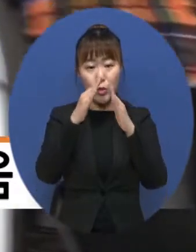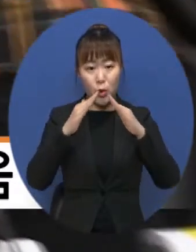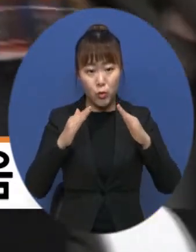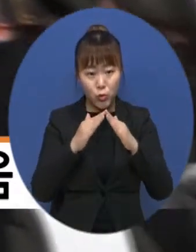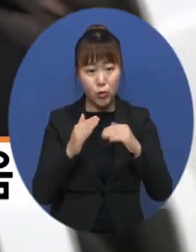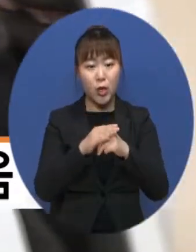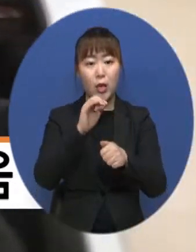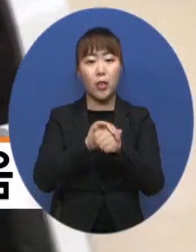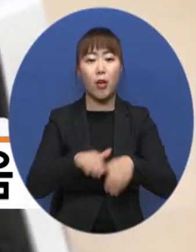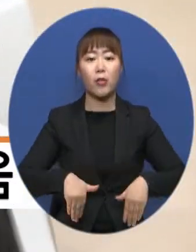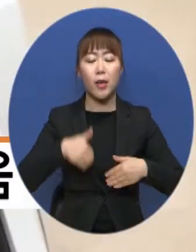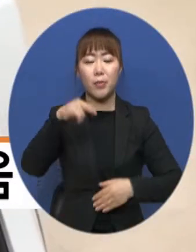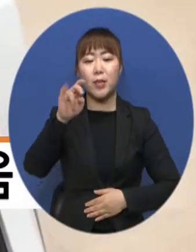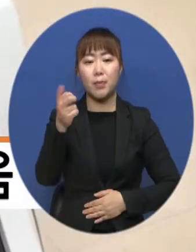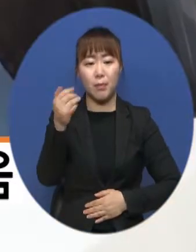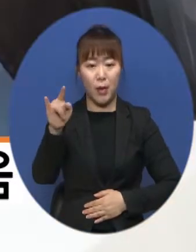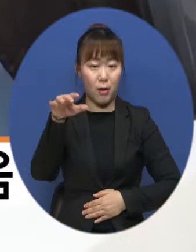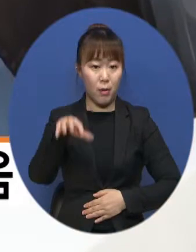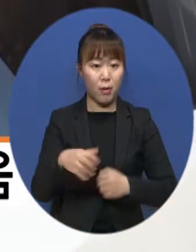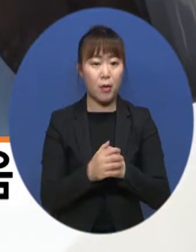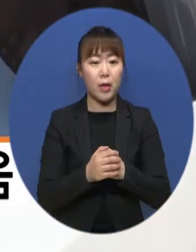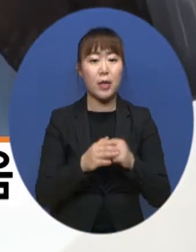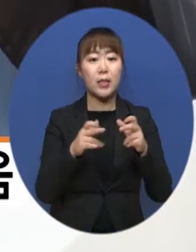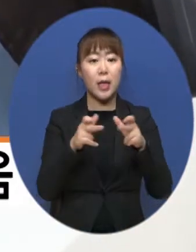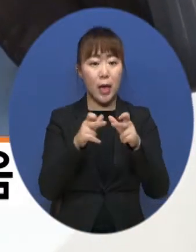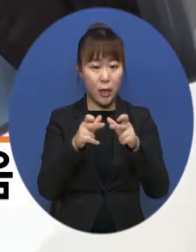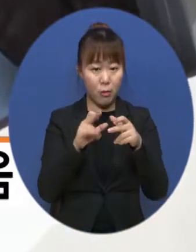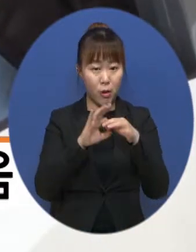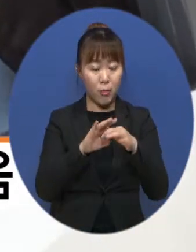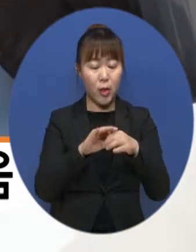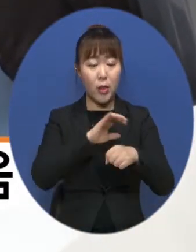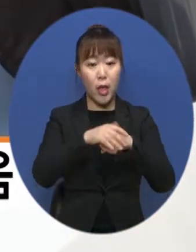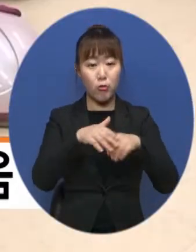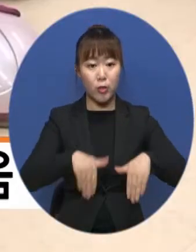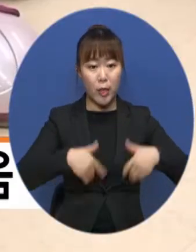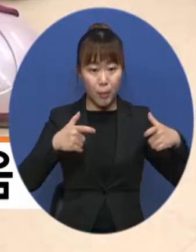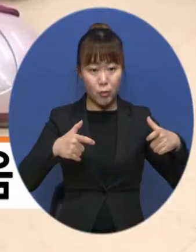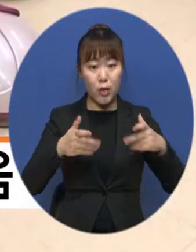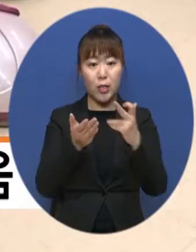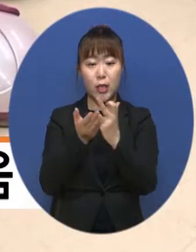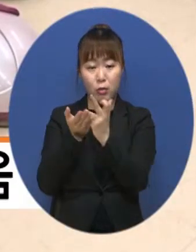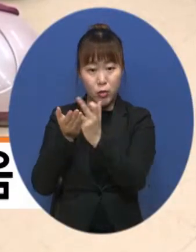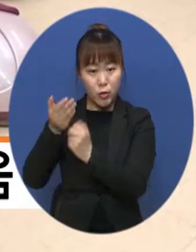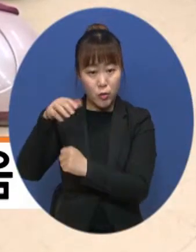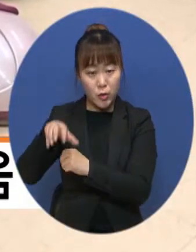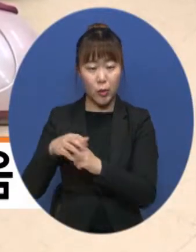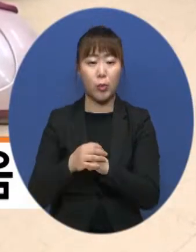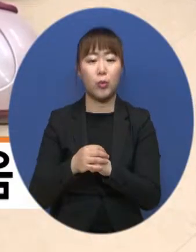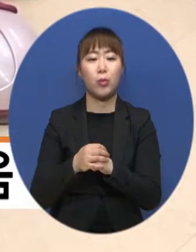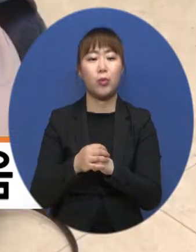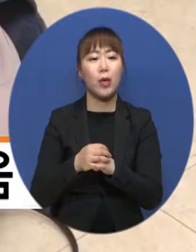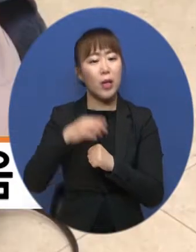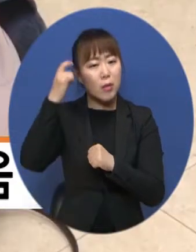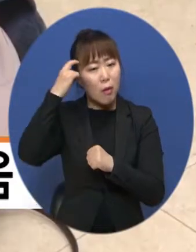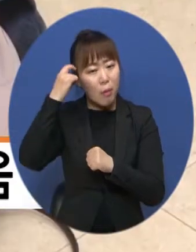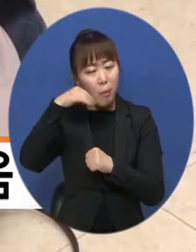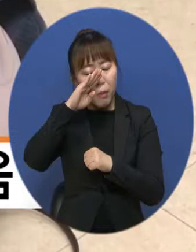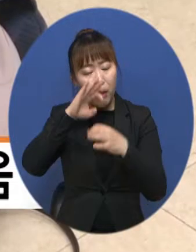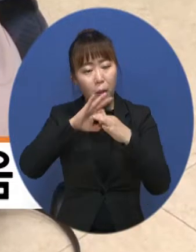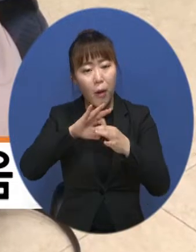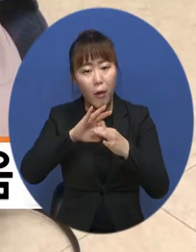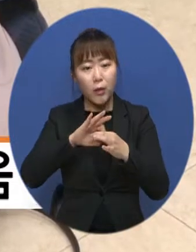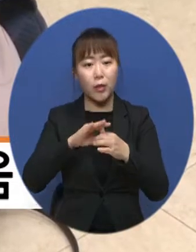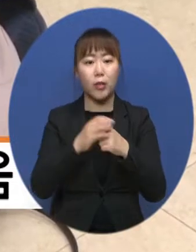경남 김해시에서 진행되고 장애인 선도사업은 대구 남구와 제주 제주시, 그리고 정신질환자